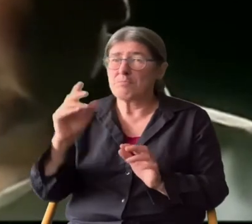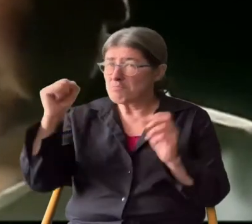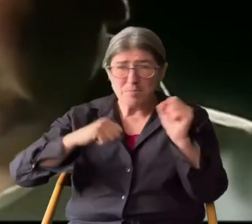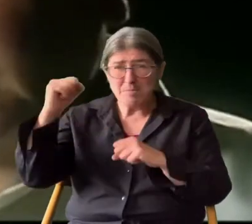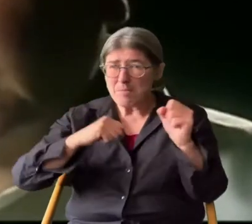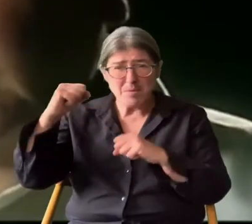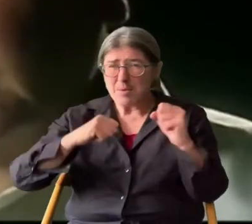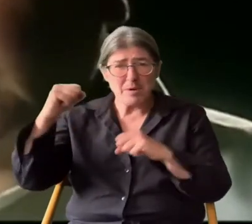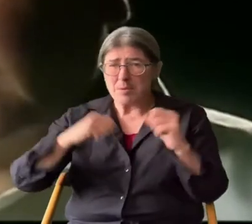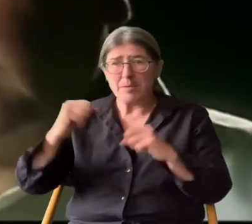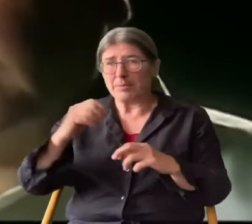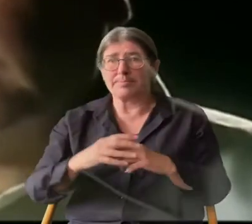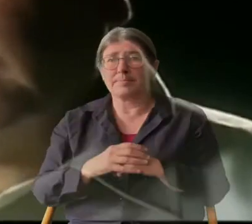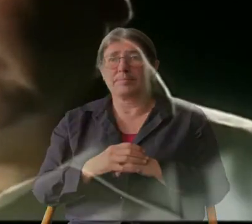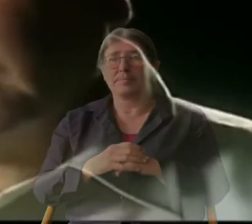hagelten die Bomben.